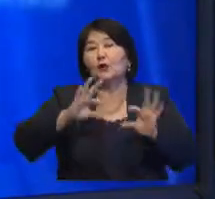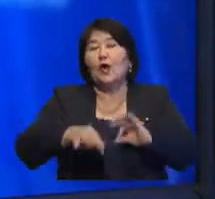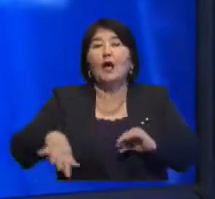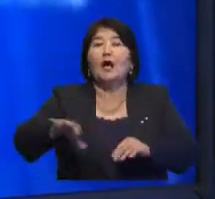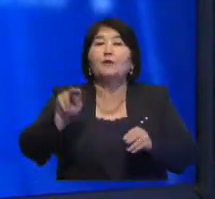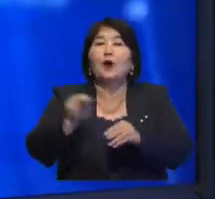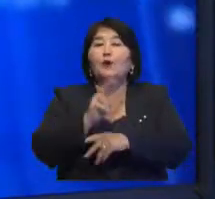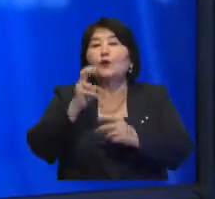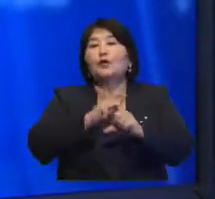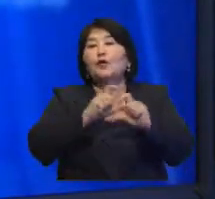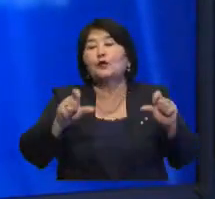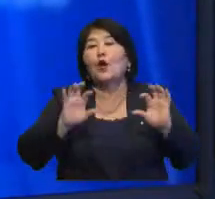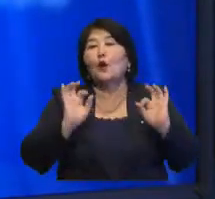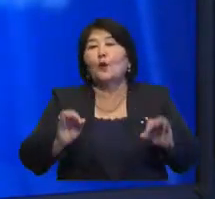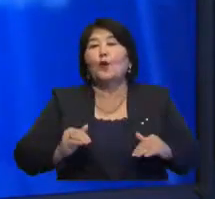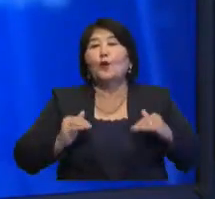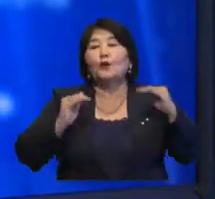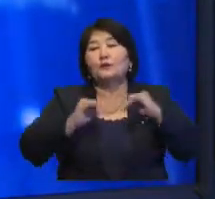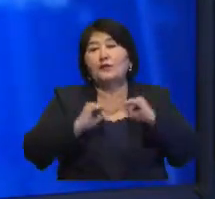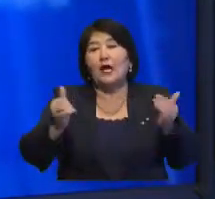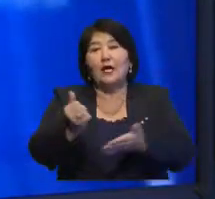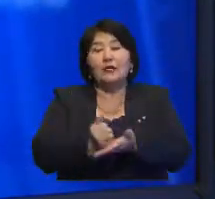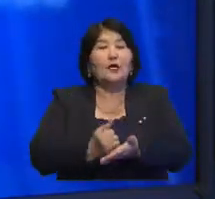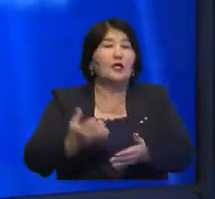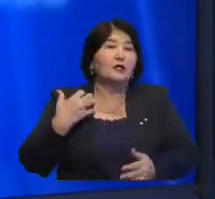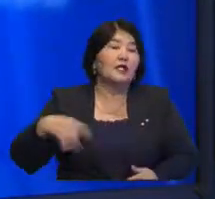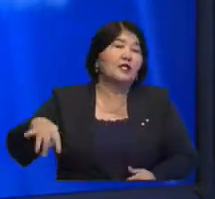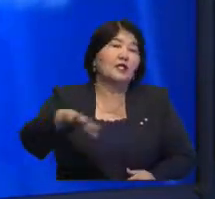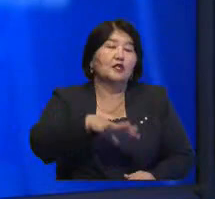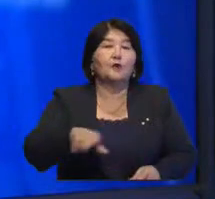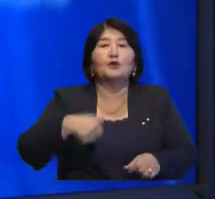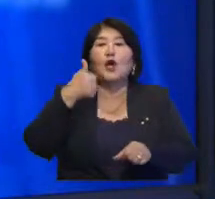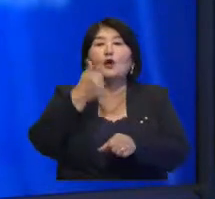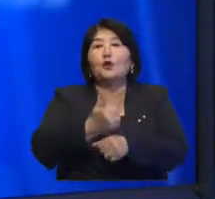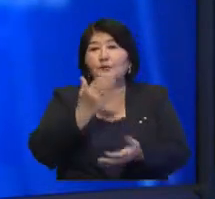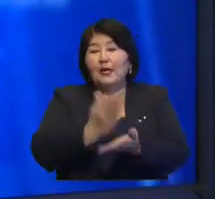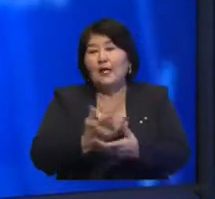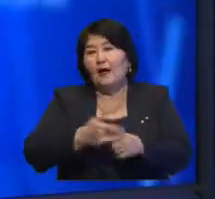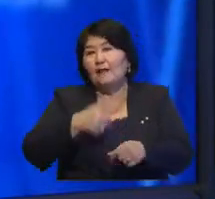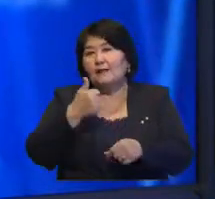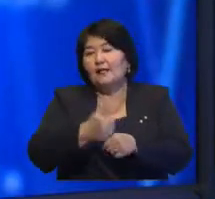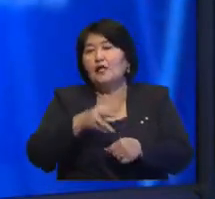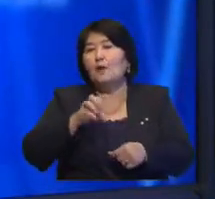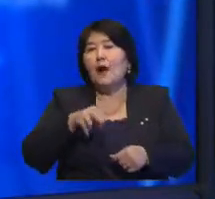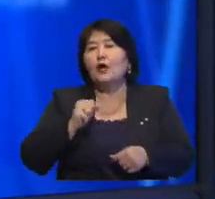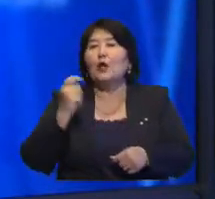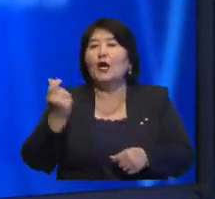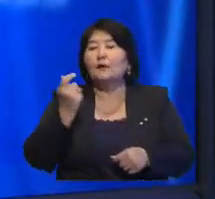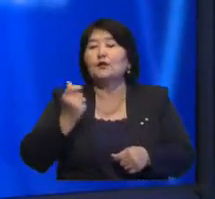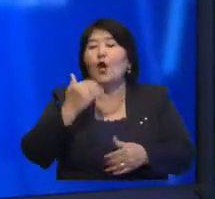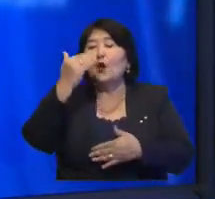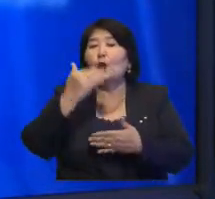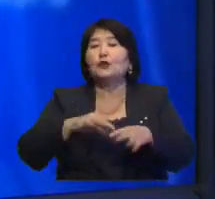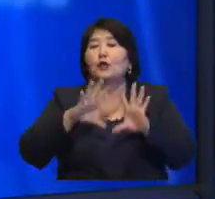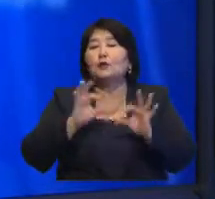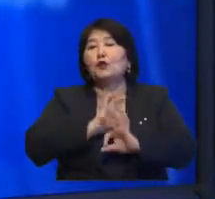Аймақтың өңдеу өнеркәсібінде оң өсім сақталып отыр. Сыр өңірі республика бойынша көш басында, ал негізгі макроэкономикалық көрсеткіштер